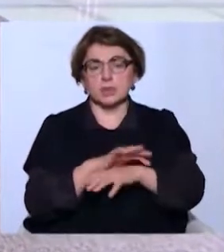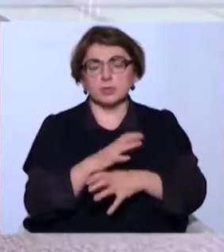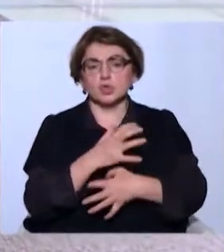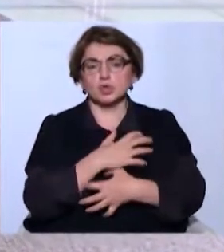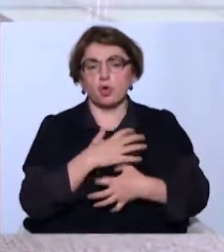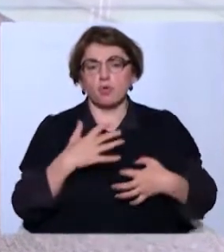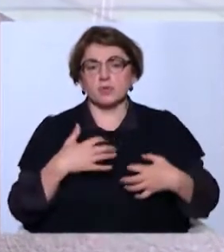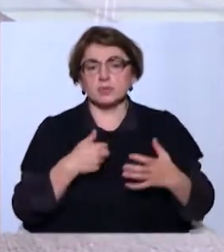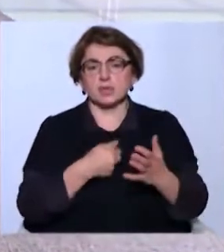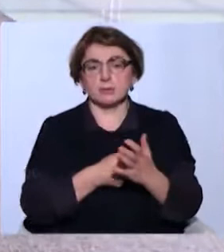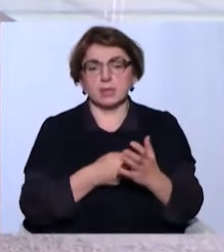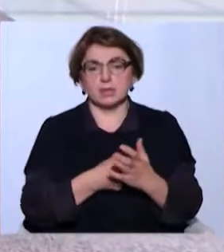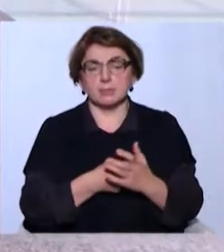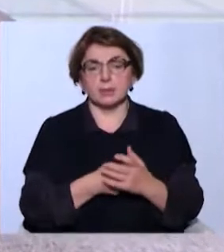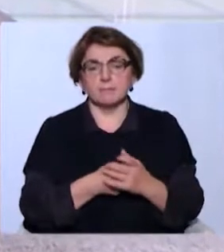ცხოველს ეხმარება